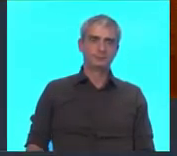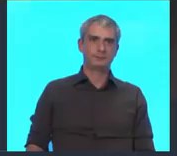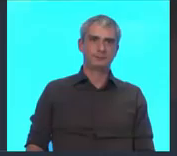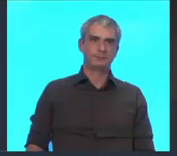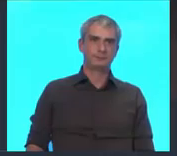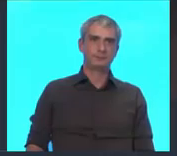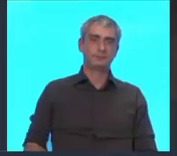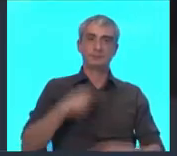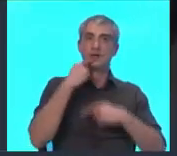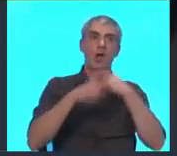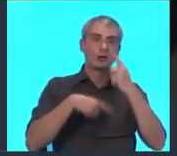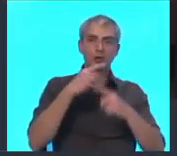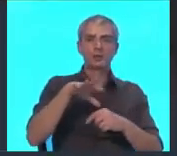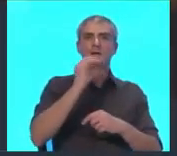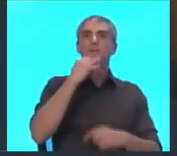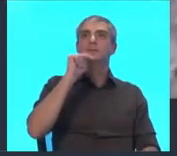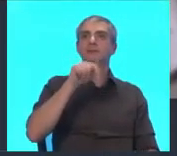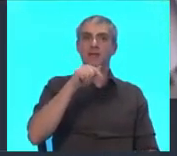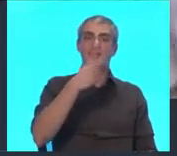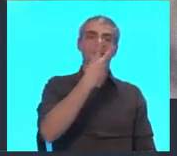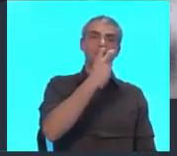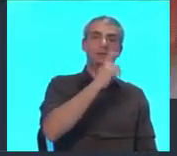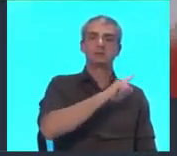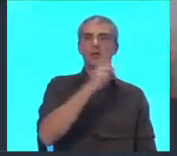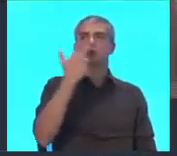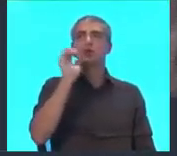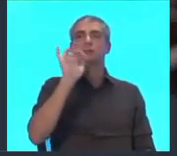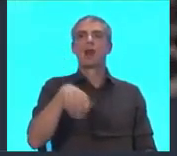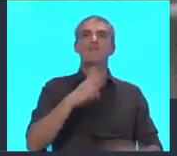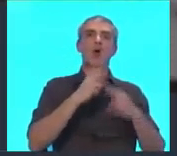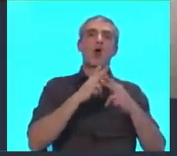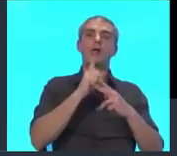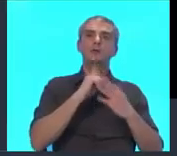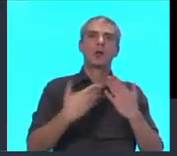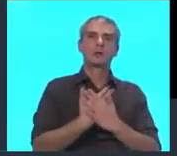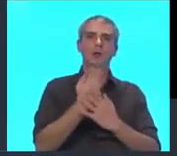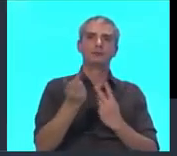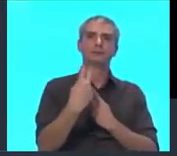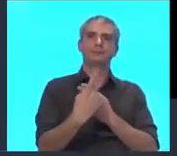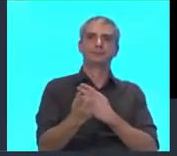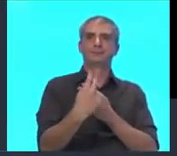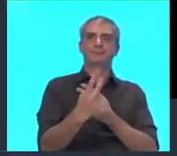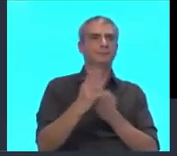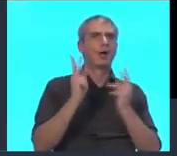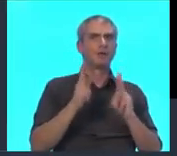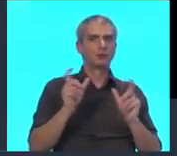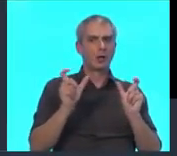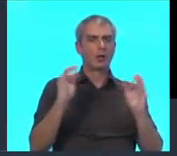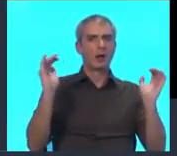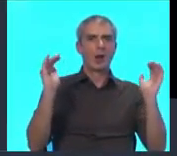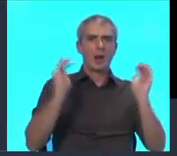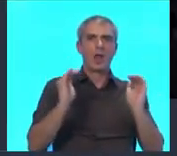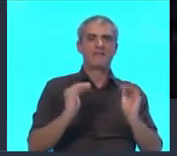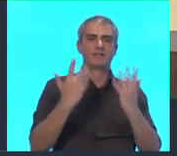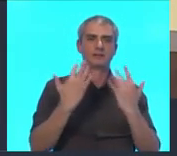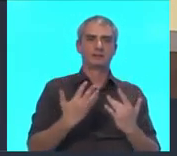בכל שנה מאובחנים בישראל בין 20-30 אלף חולי סוכרת חדשים. ומה אם אפשר להפחית את מספרם?